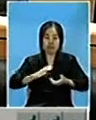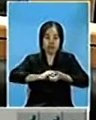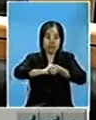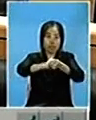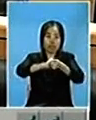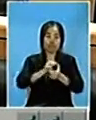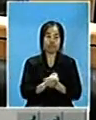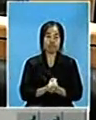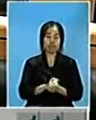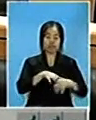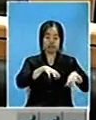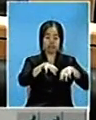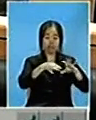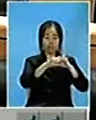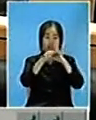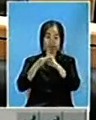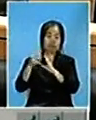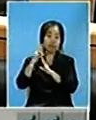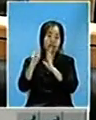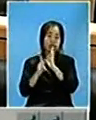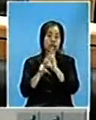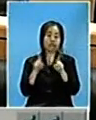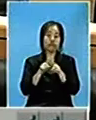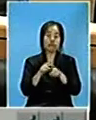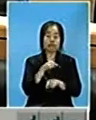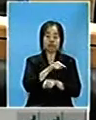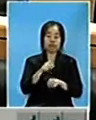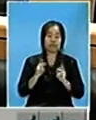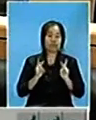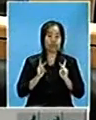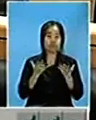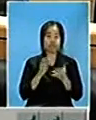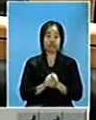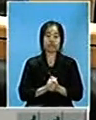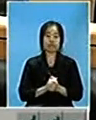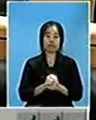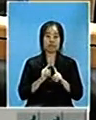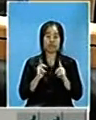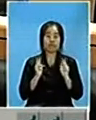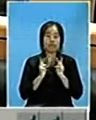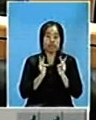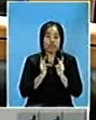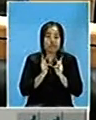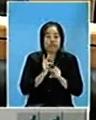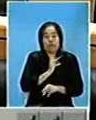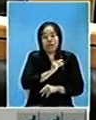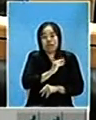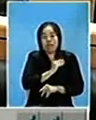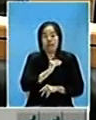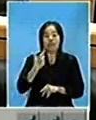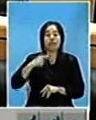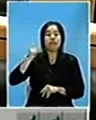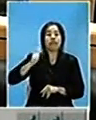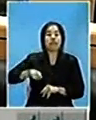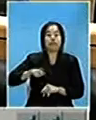บริหารมาจากนิติบัญญัติเนื้อเดียวกันเขาไม่กลัวกันหรอกครับแต่ว่ากลัวศาลหรือกลัวตุลาการ